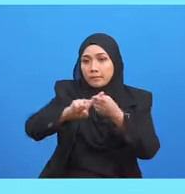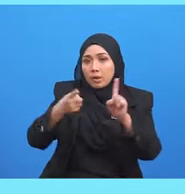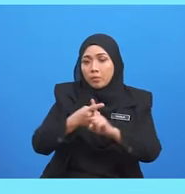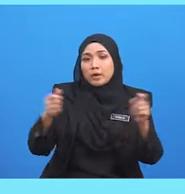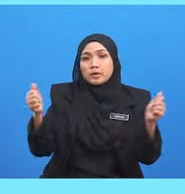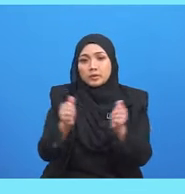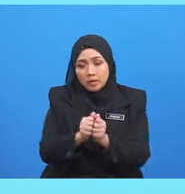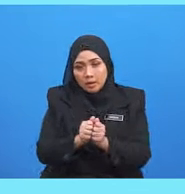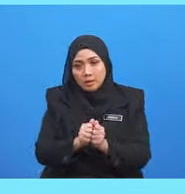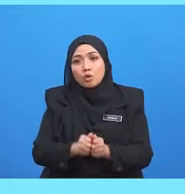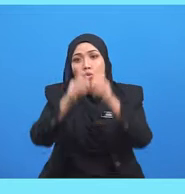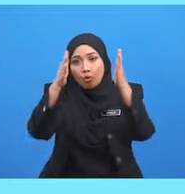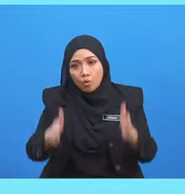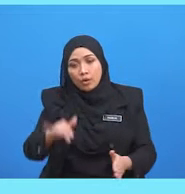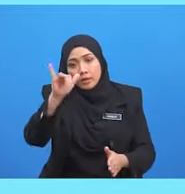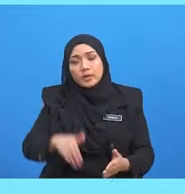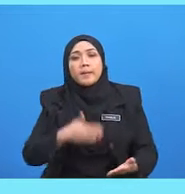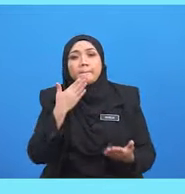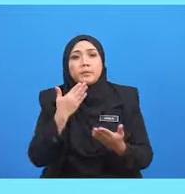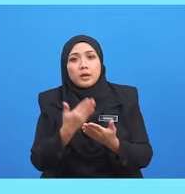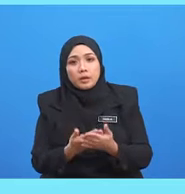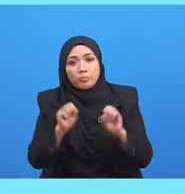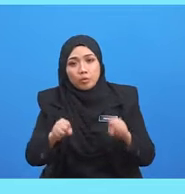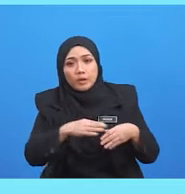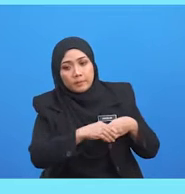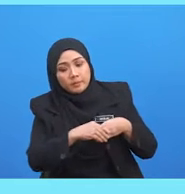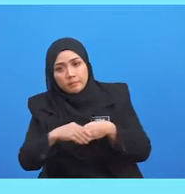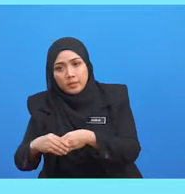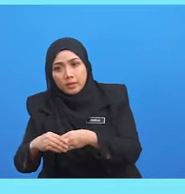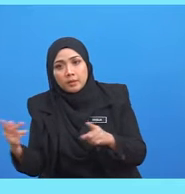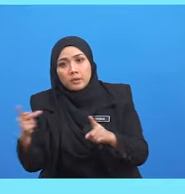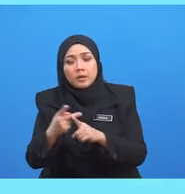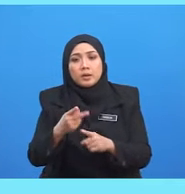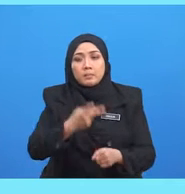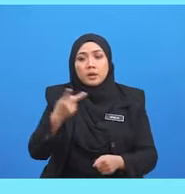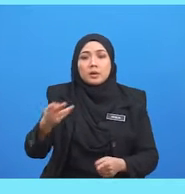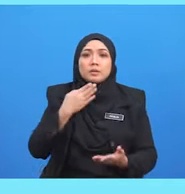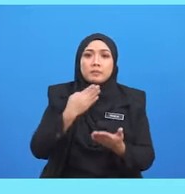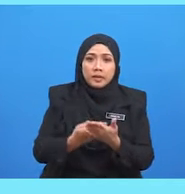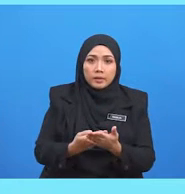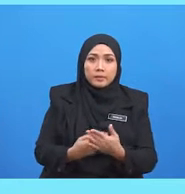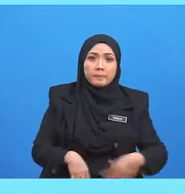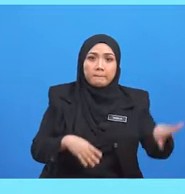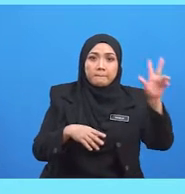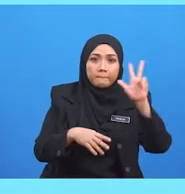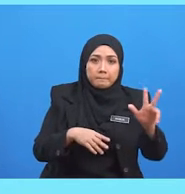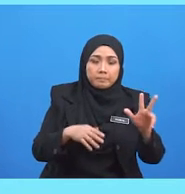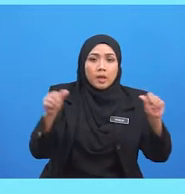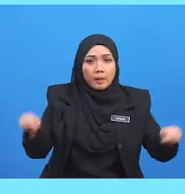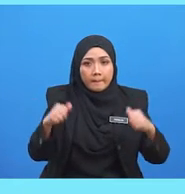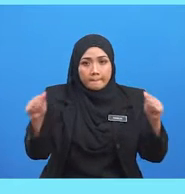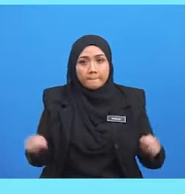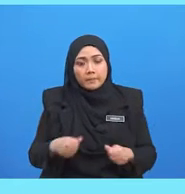agar dapat membimbing diri kepada kebaikan. 3. Sentiasa melakukan